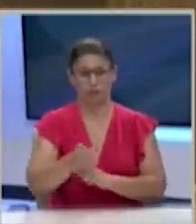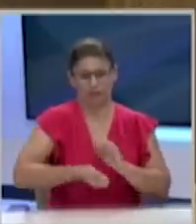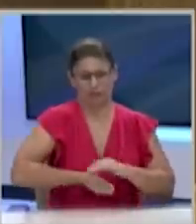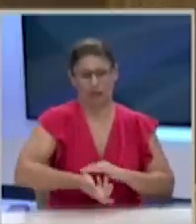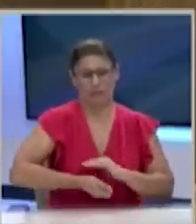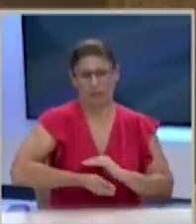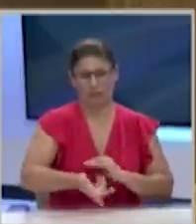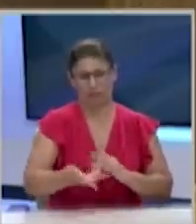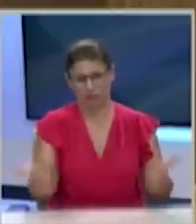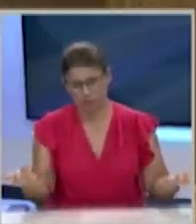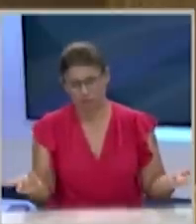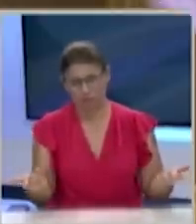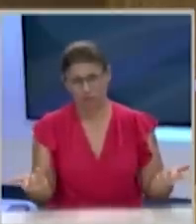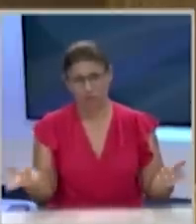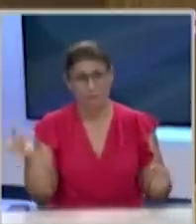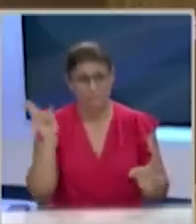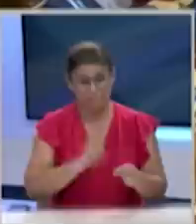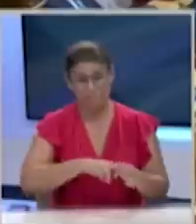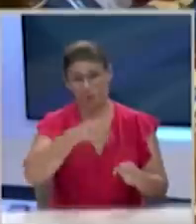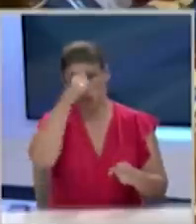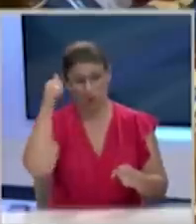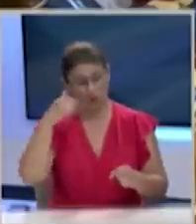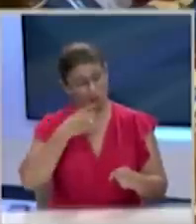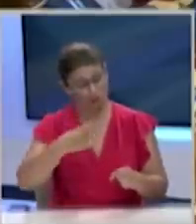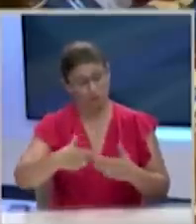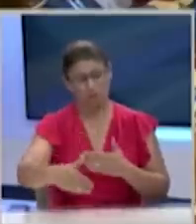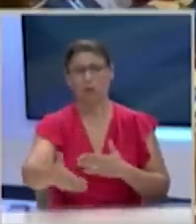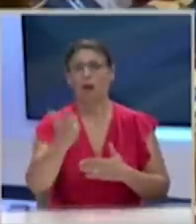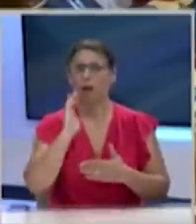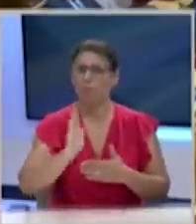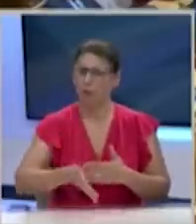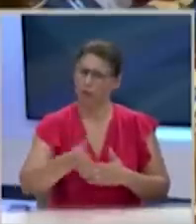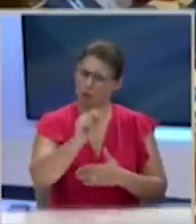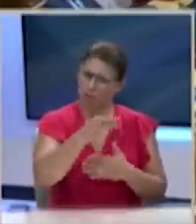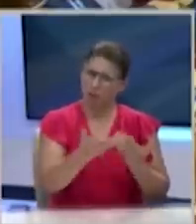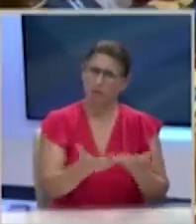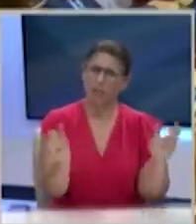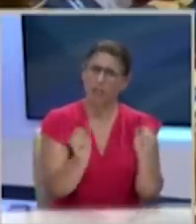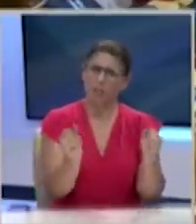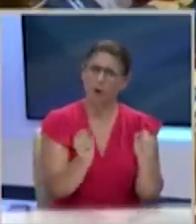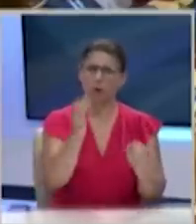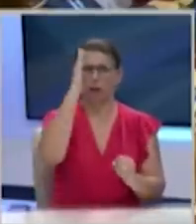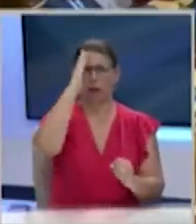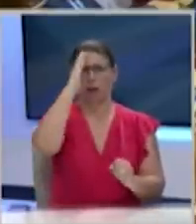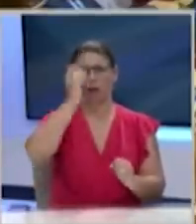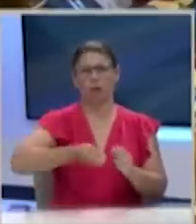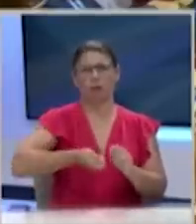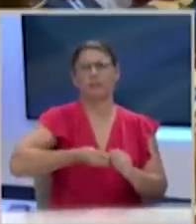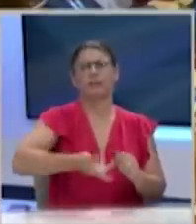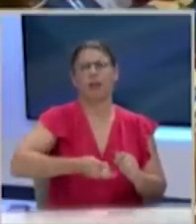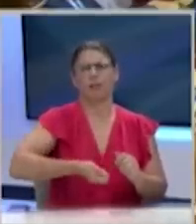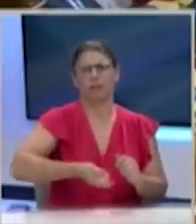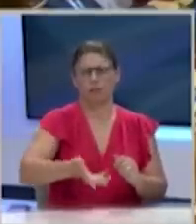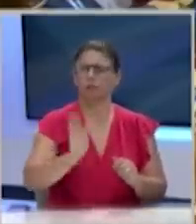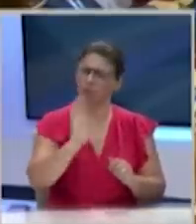τάβλη. Καλά, πεθαίνουν το καλοκαίρι, θα πω παρακάτω, αλλά μπορούν να αξιοποιηθούν σε πάρα πολλούς